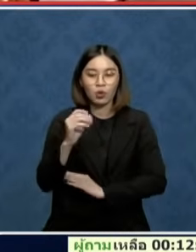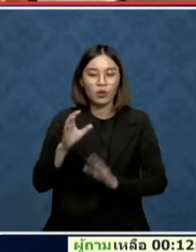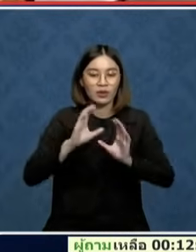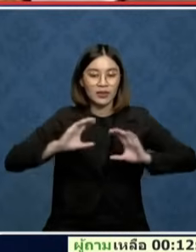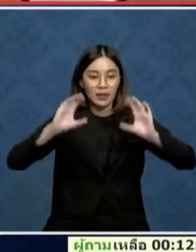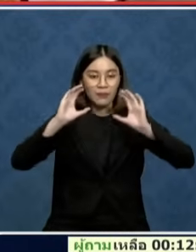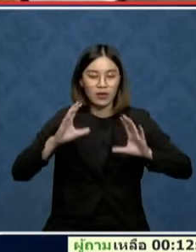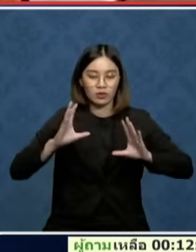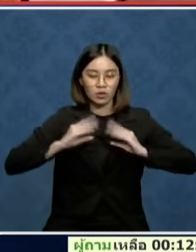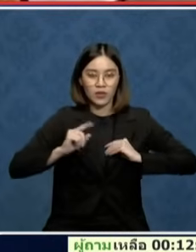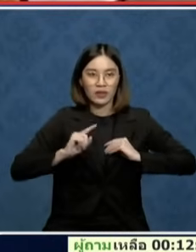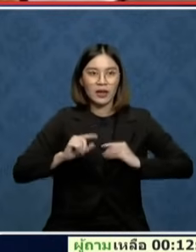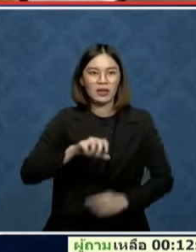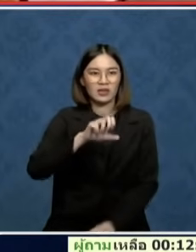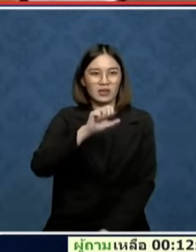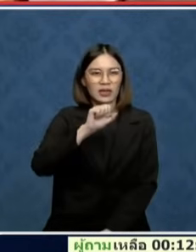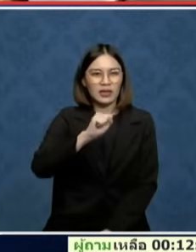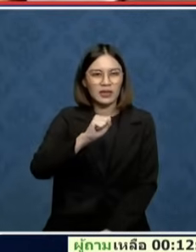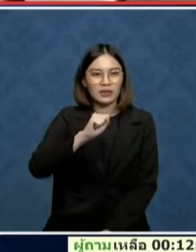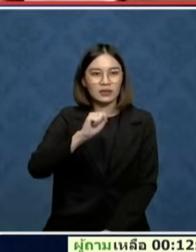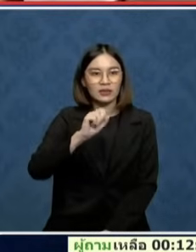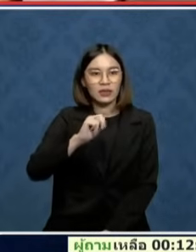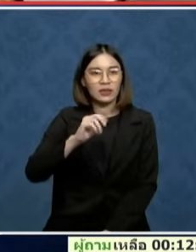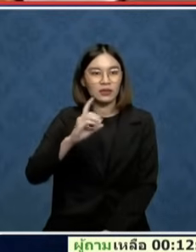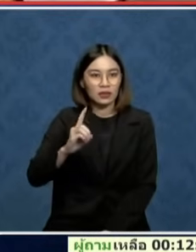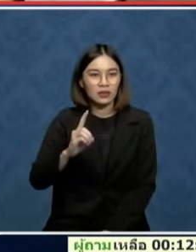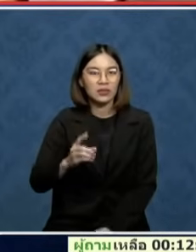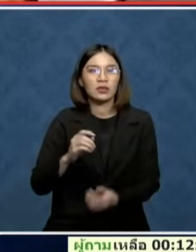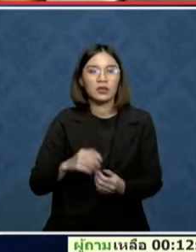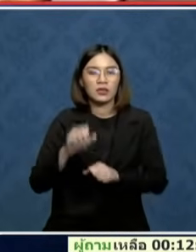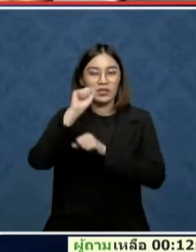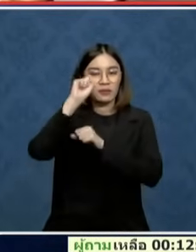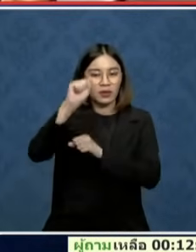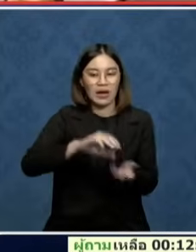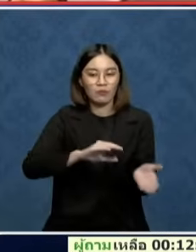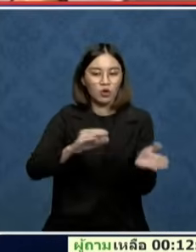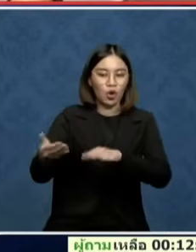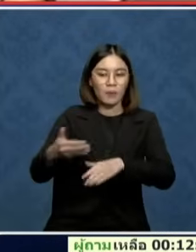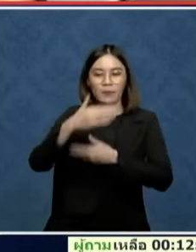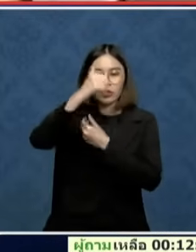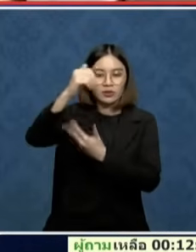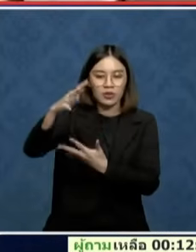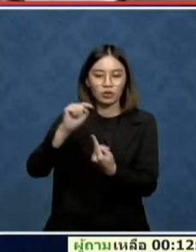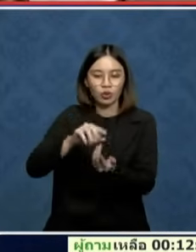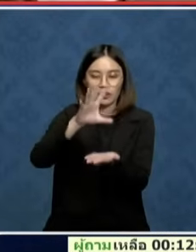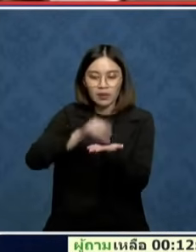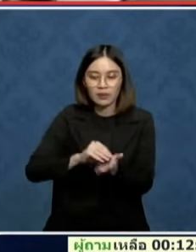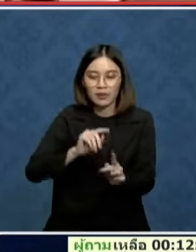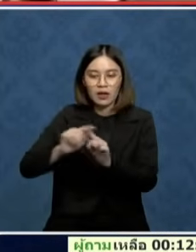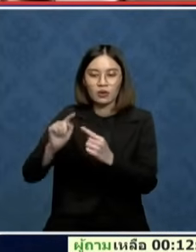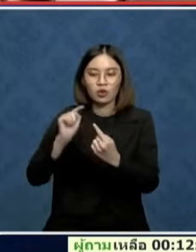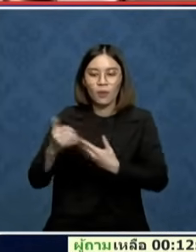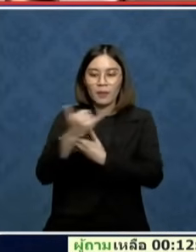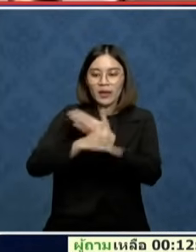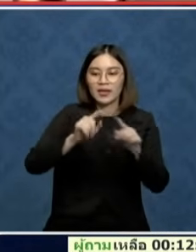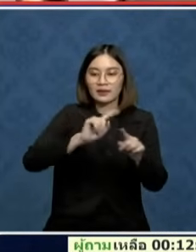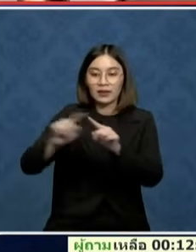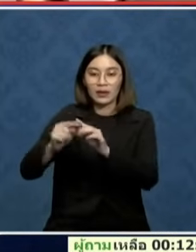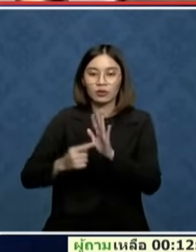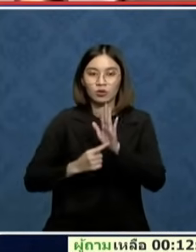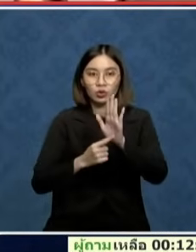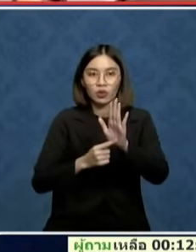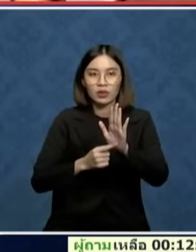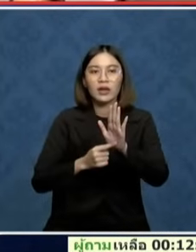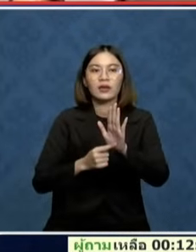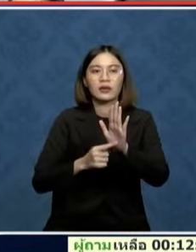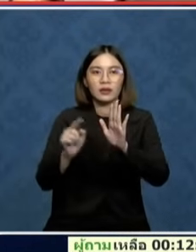มรับว่า SDN Risk ที่ OFAC ประกาศคว่ำบาตรตลอดจนข้อมูลการคว่ำบาตรจากประเทศต่างๆเช่นส